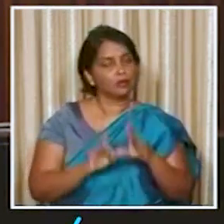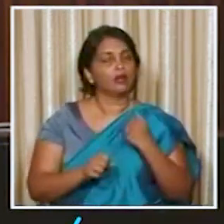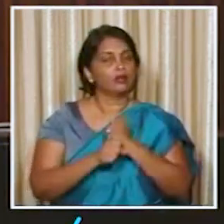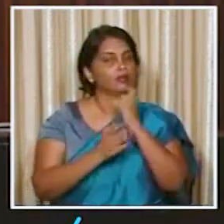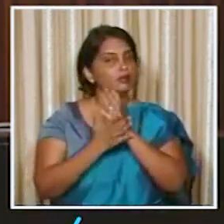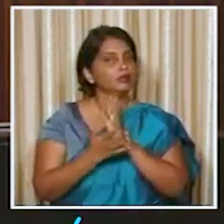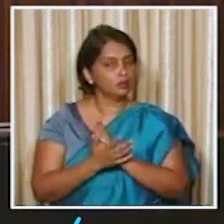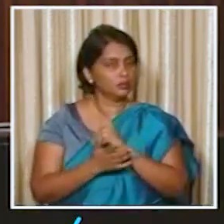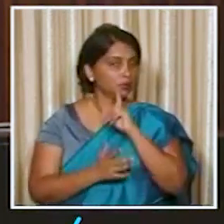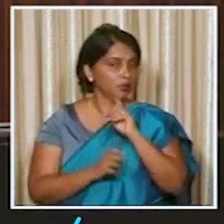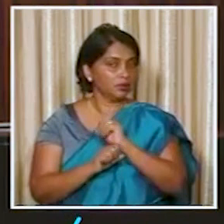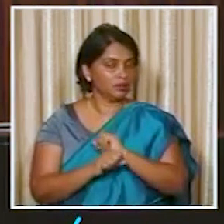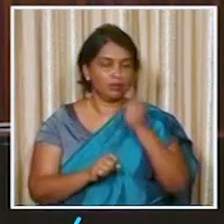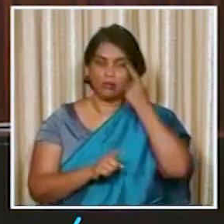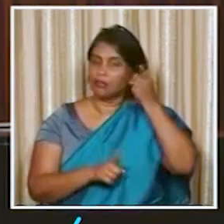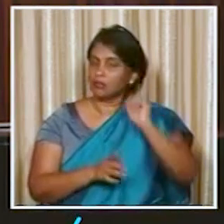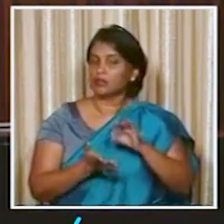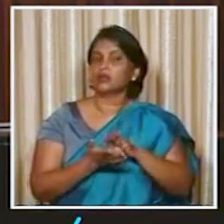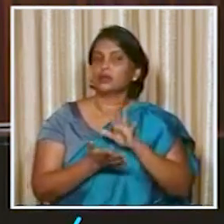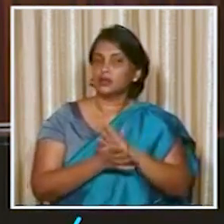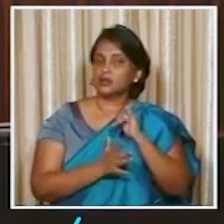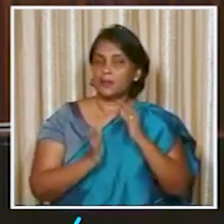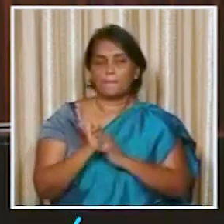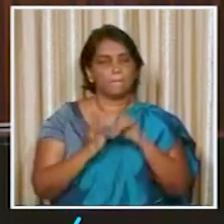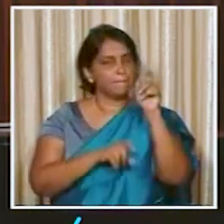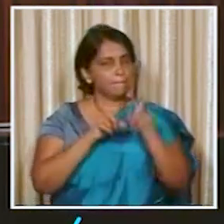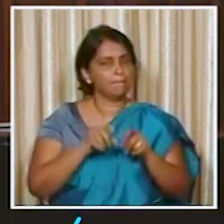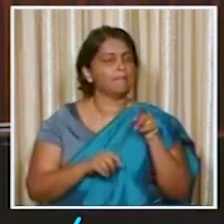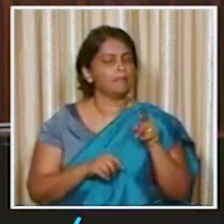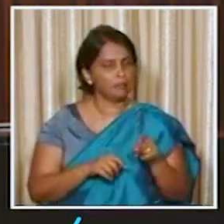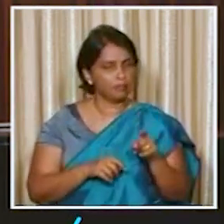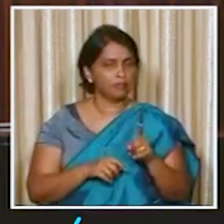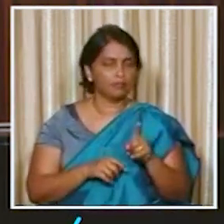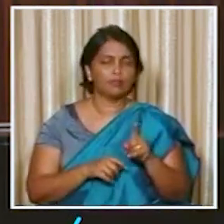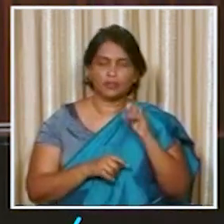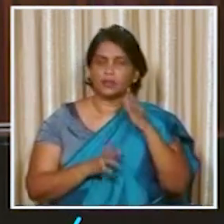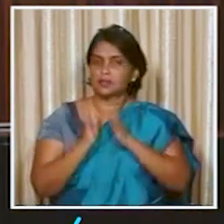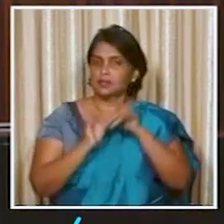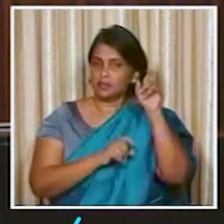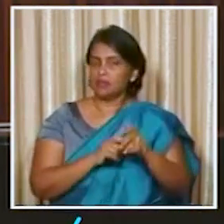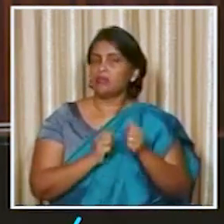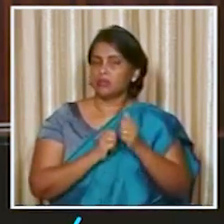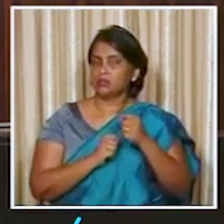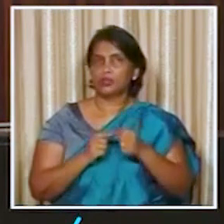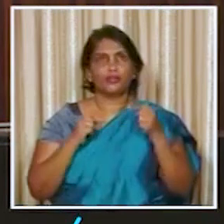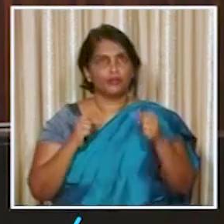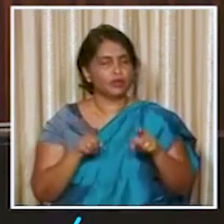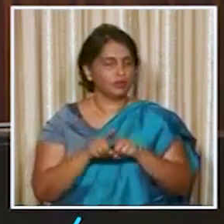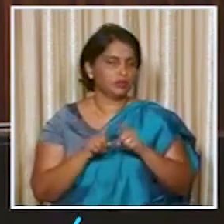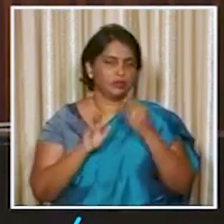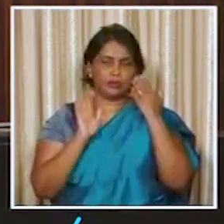ආණ්ඩුක ව්‍යවස්ථාවේ සඳහන් නොවන තීරණයක් ගැන ඇතැම් සමාජිකයන් තීරණයක් ඇතැම් සමාජිකයන් දැරීම විරුද්ධ වීමක් ලෙස